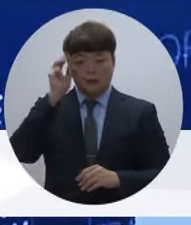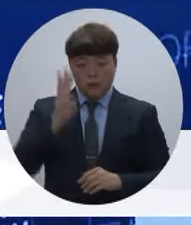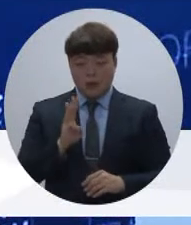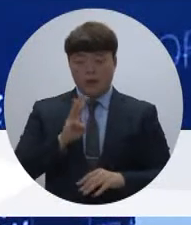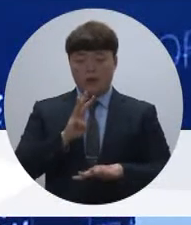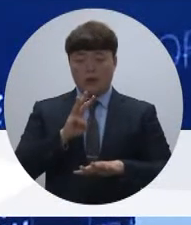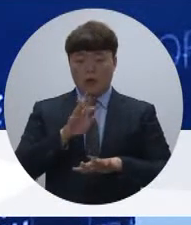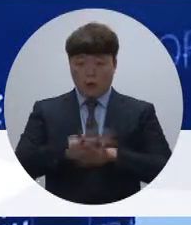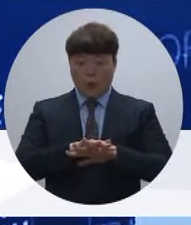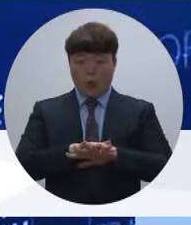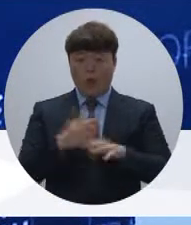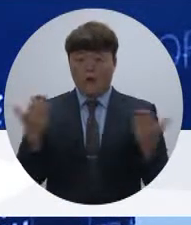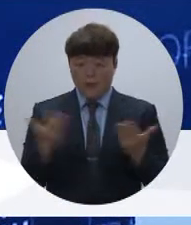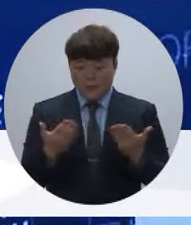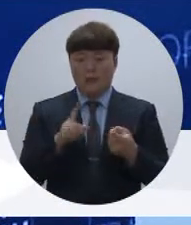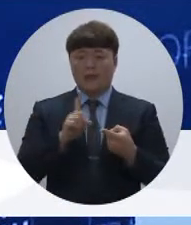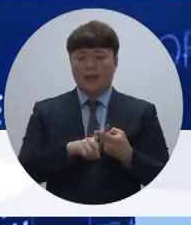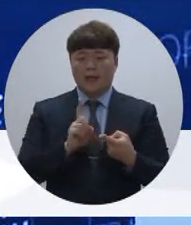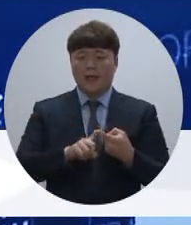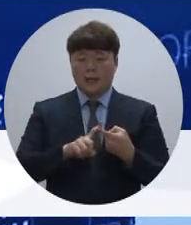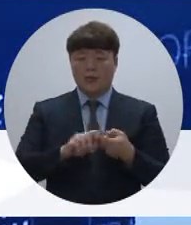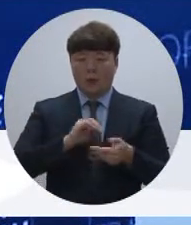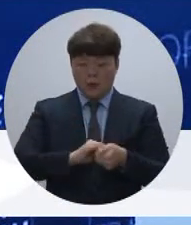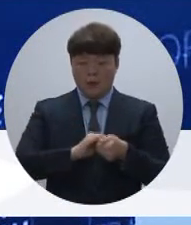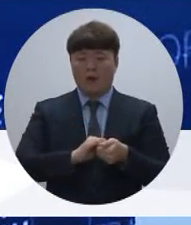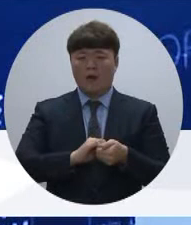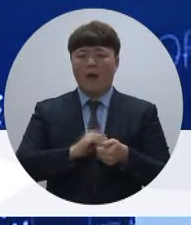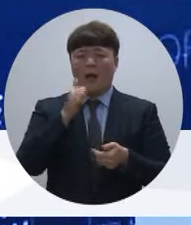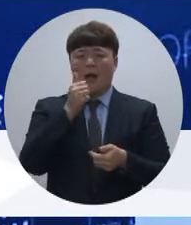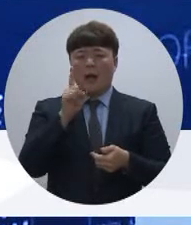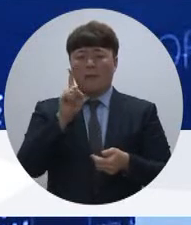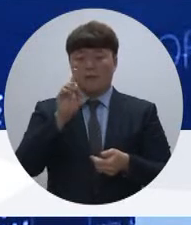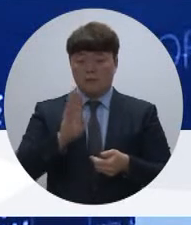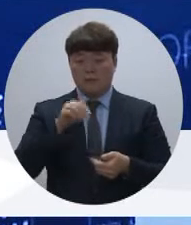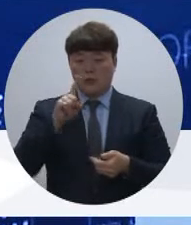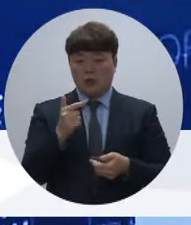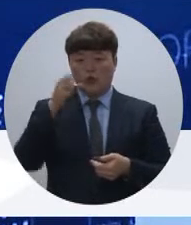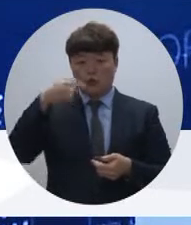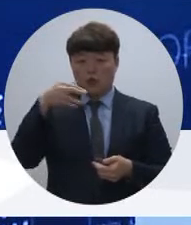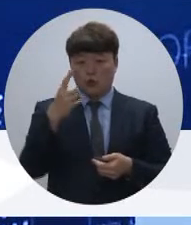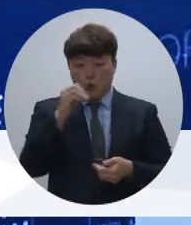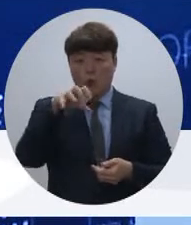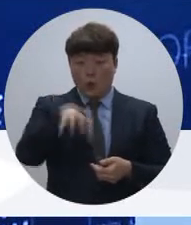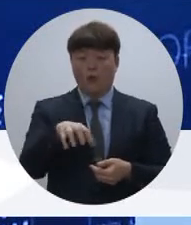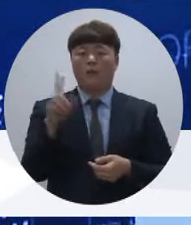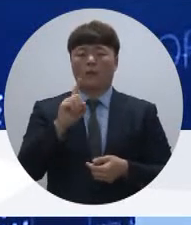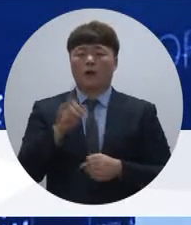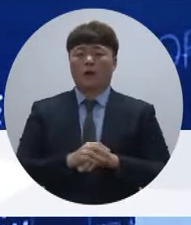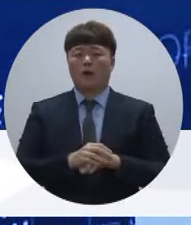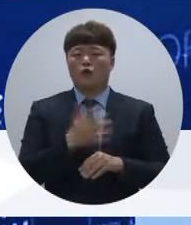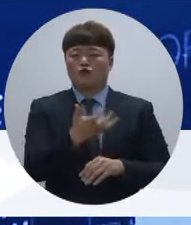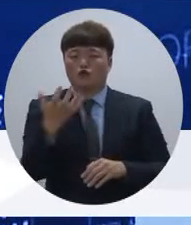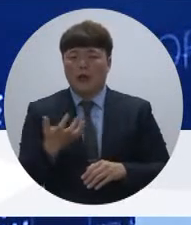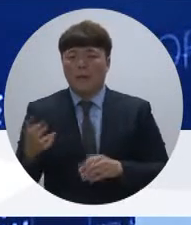합천군과 농업회사법인 합천유통은 농산물 판로에 어려움을 겪고 있는 영세 농업인을 위해 농산물 산지 순회 수집